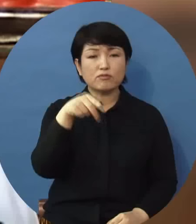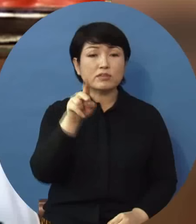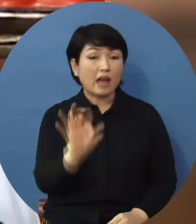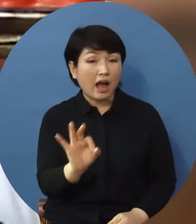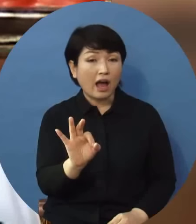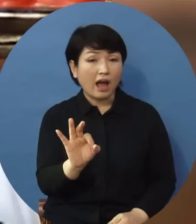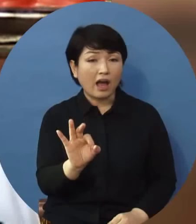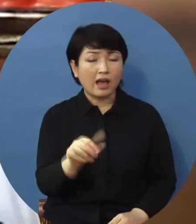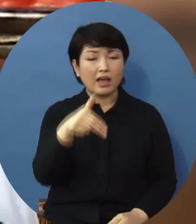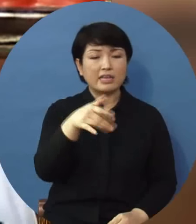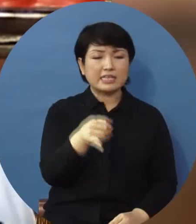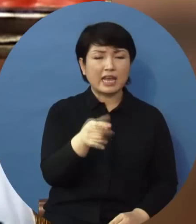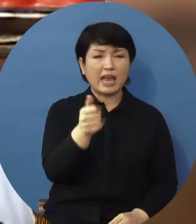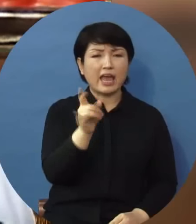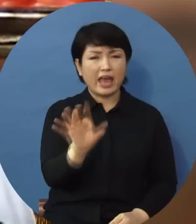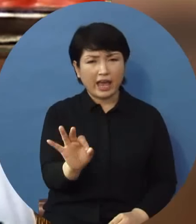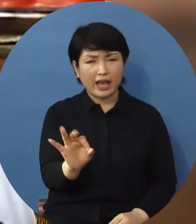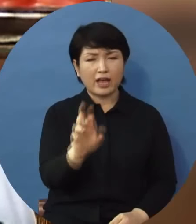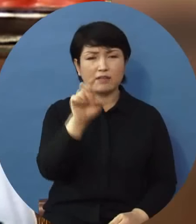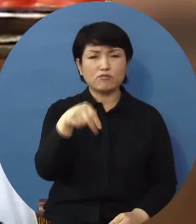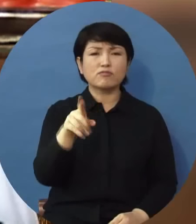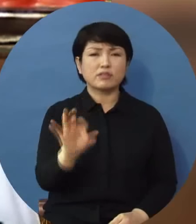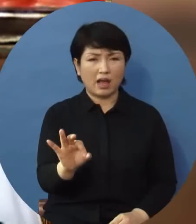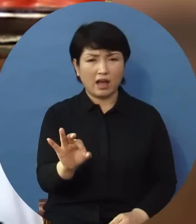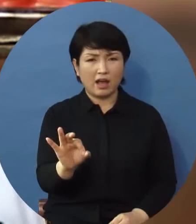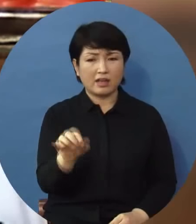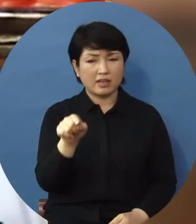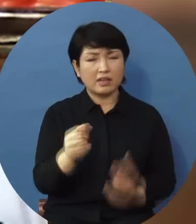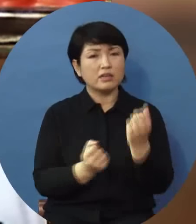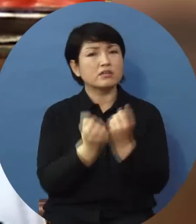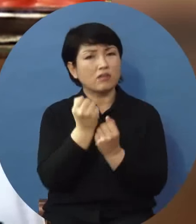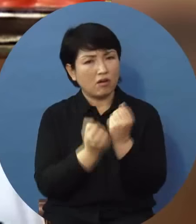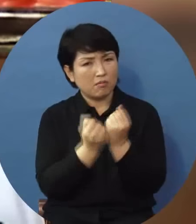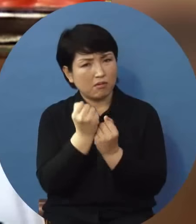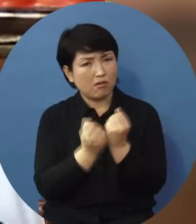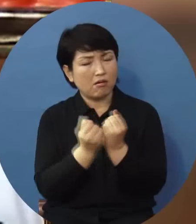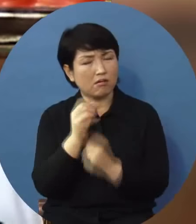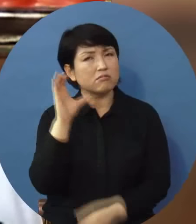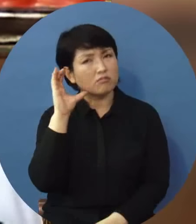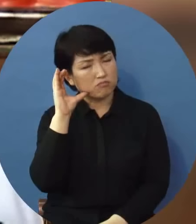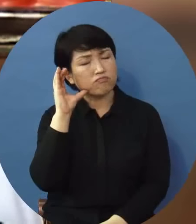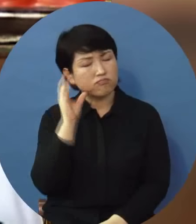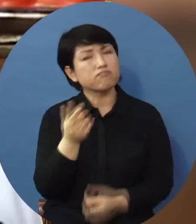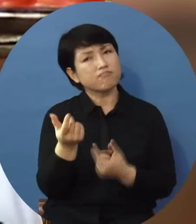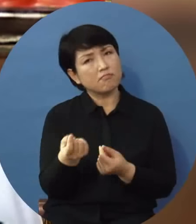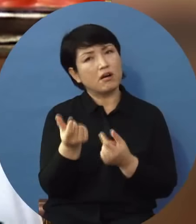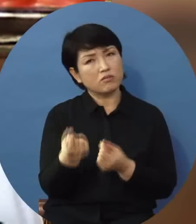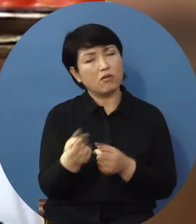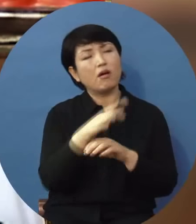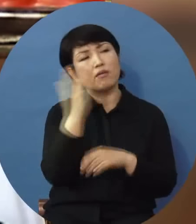무상을, 재행의 무상함을, 아, 설명을 듣고, 그렇지, 다